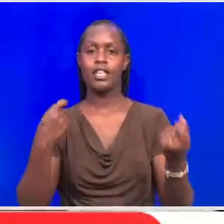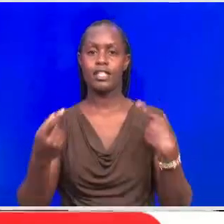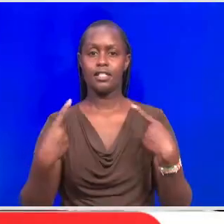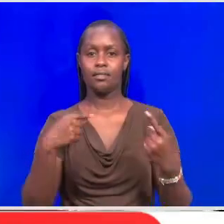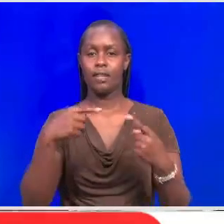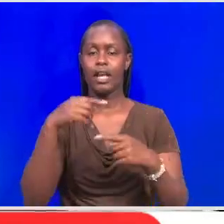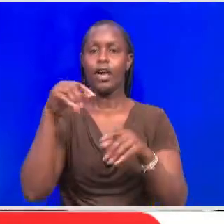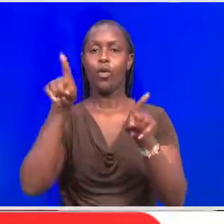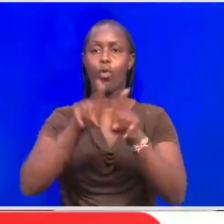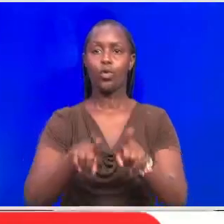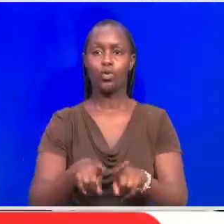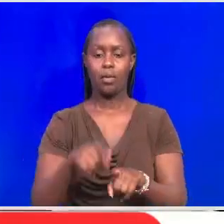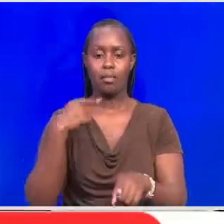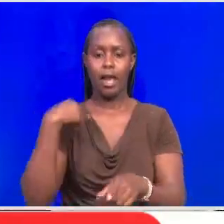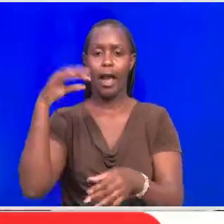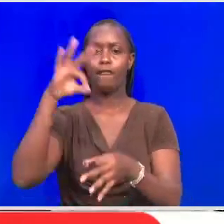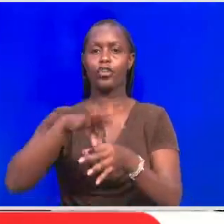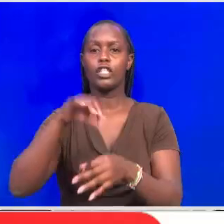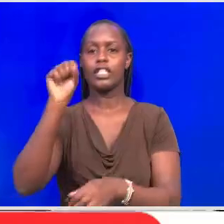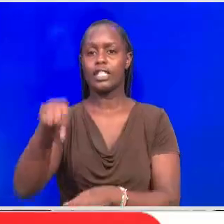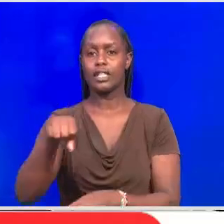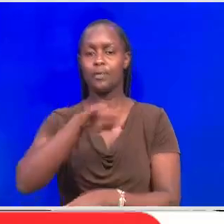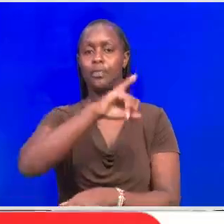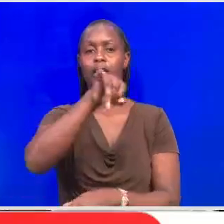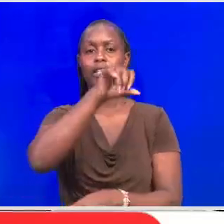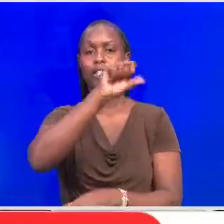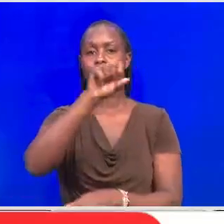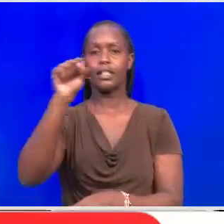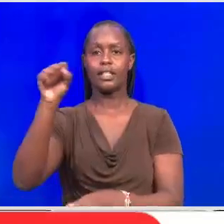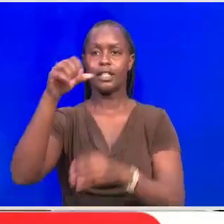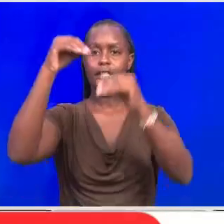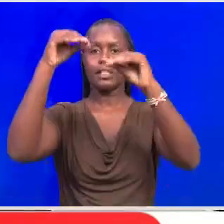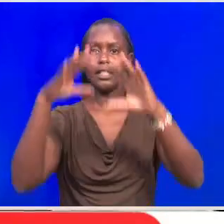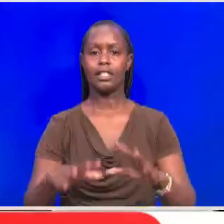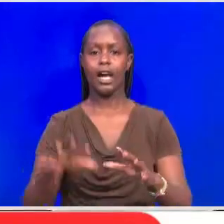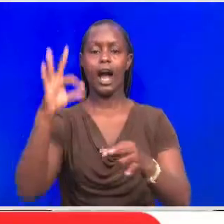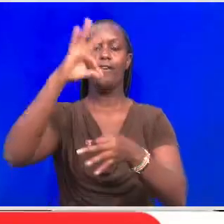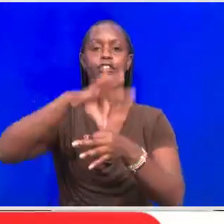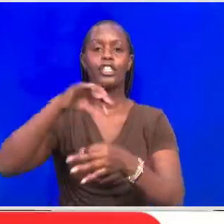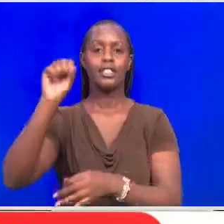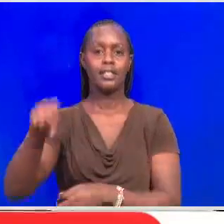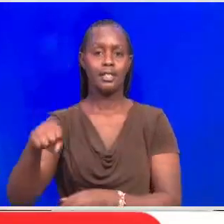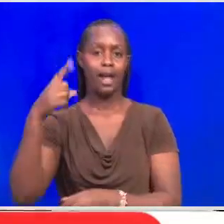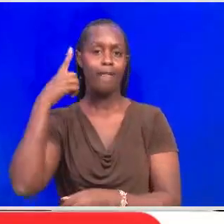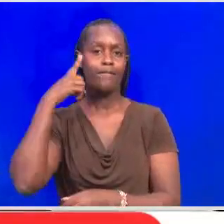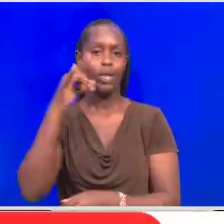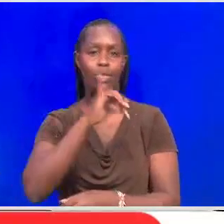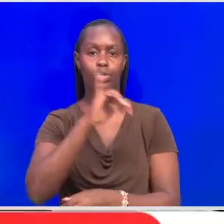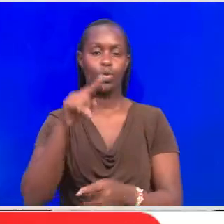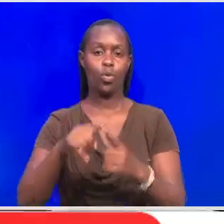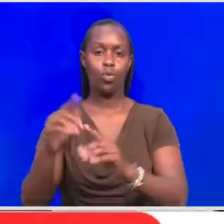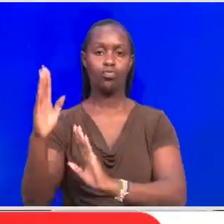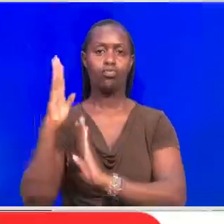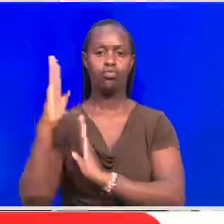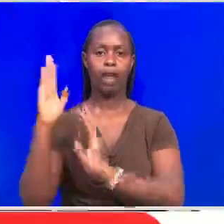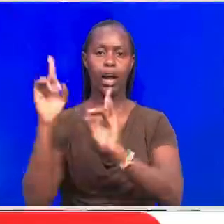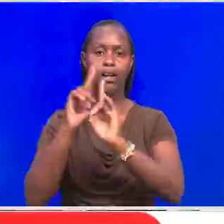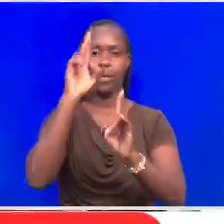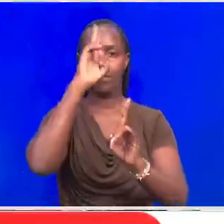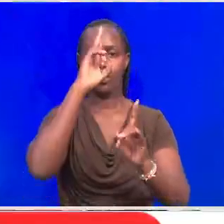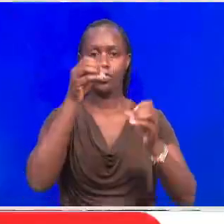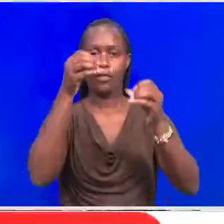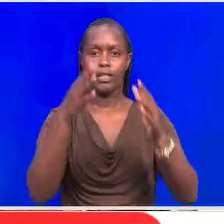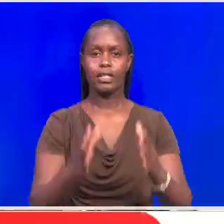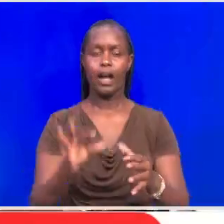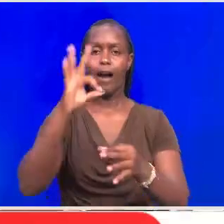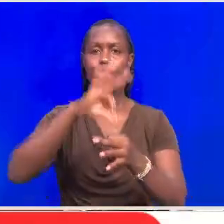other places, I vote yes. For the JSS teachers, I vote yes. For those people who are guarding us as the police officers, I vote yes. Hata